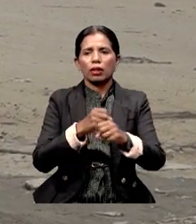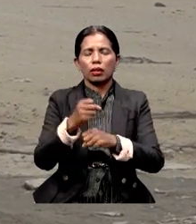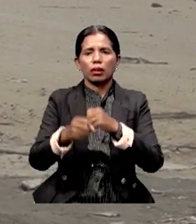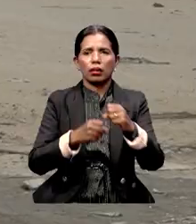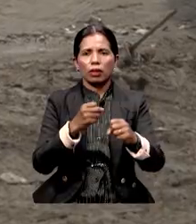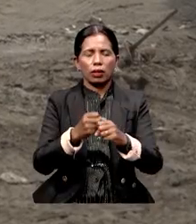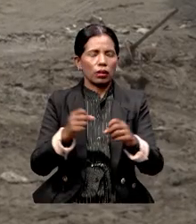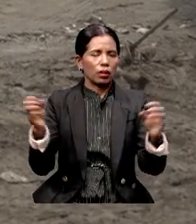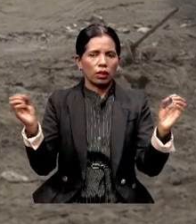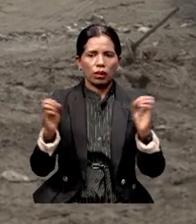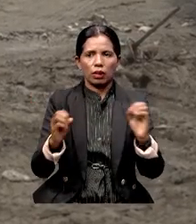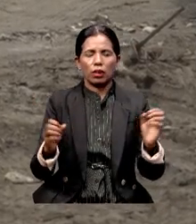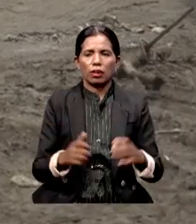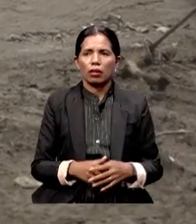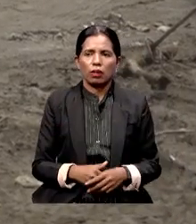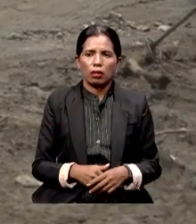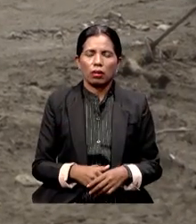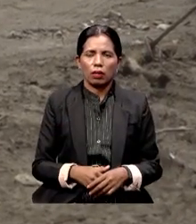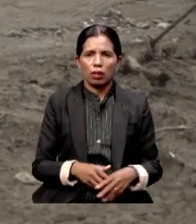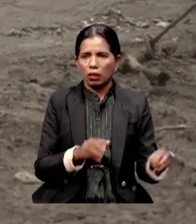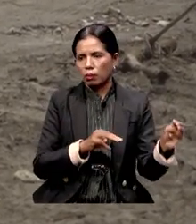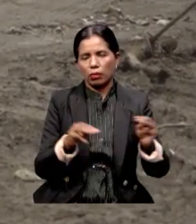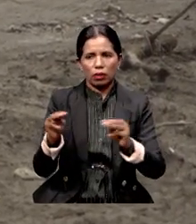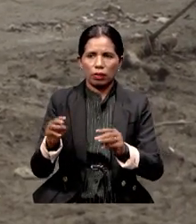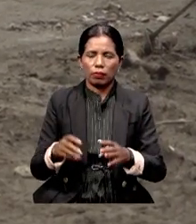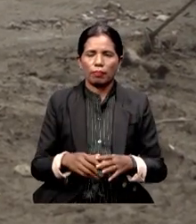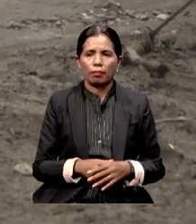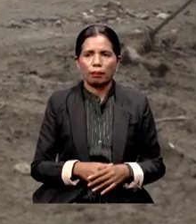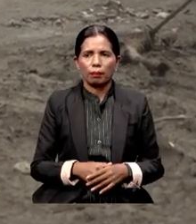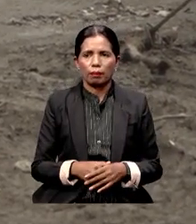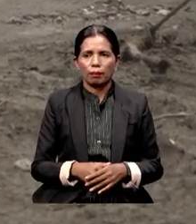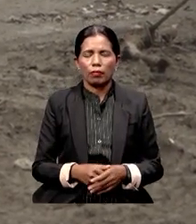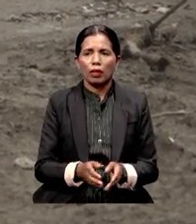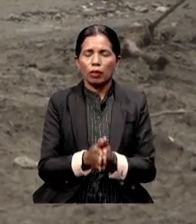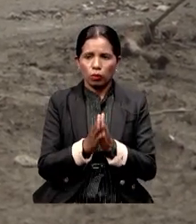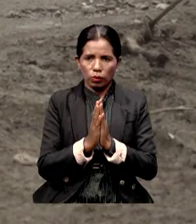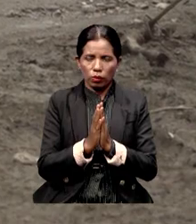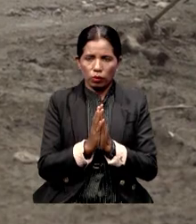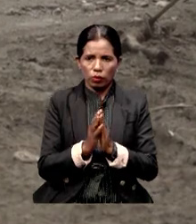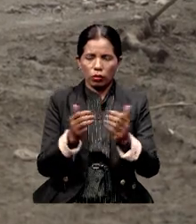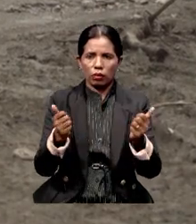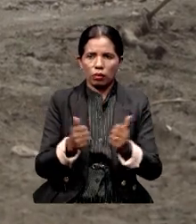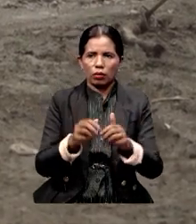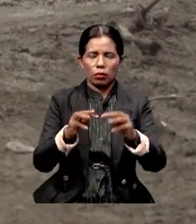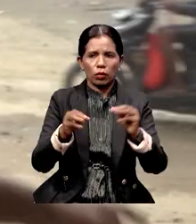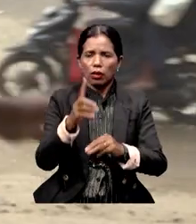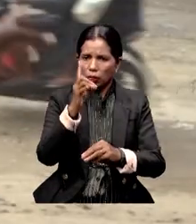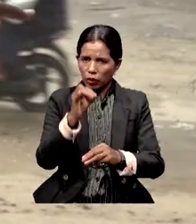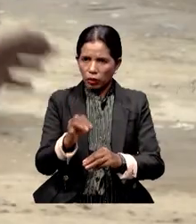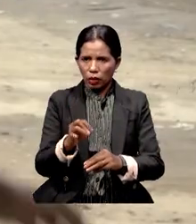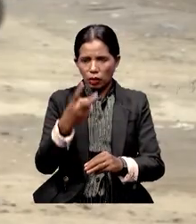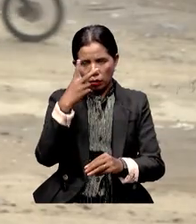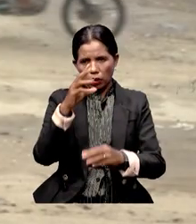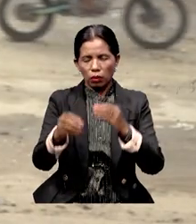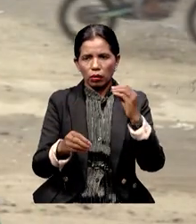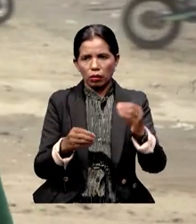itina batinan sela edane sela ber la iha mudansa tane mu husuli ba autoridad li ba municipio dili atau toma tensa